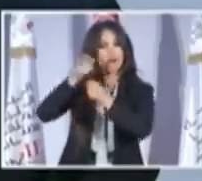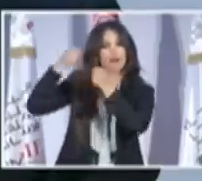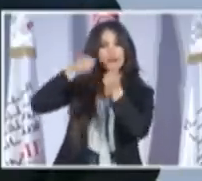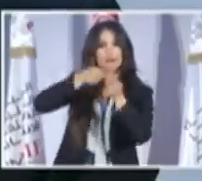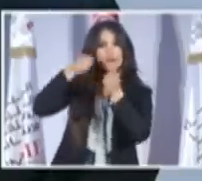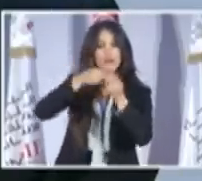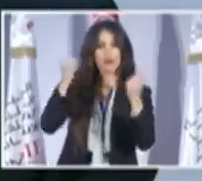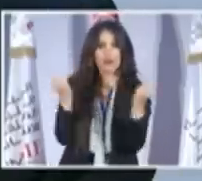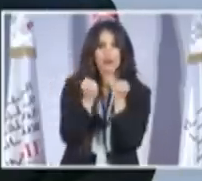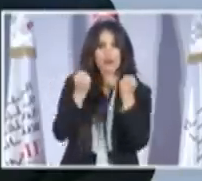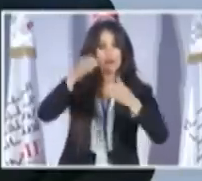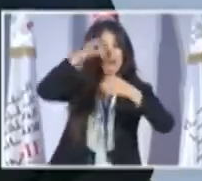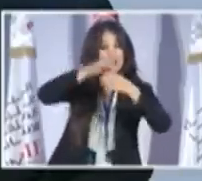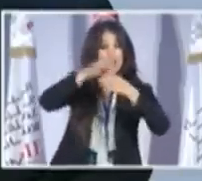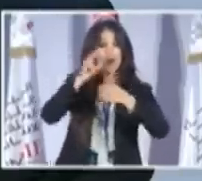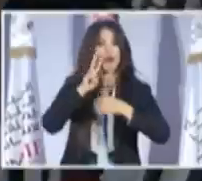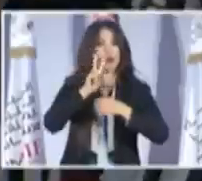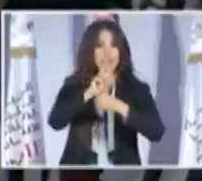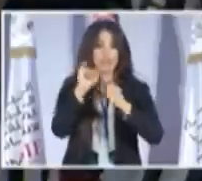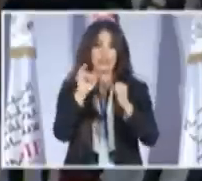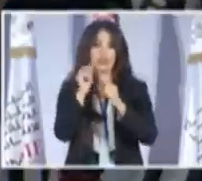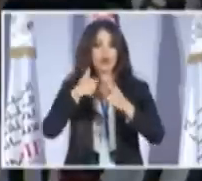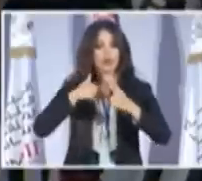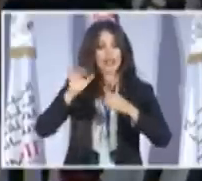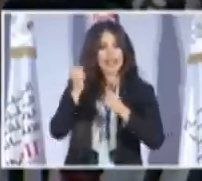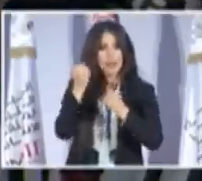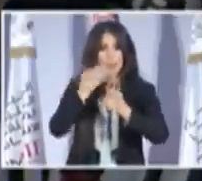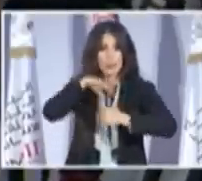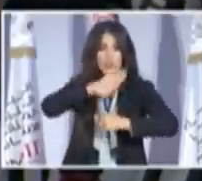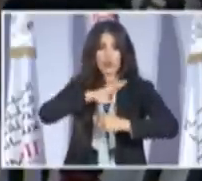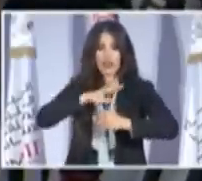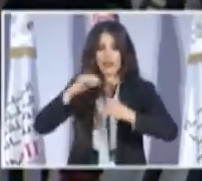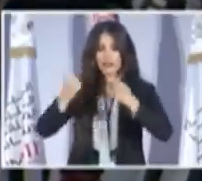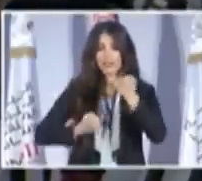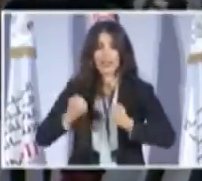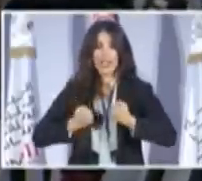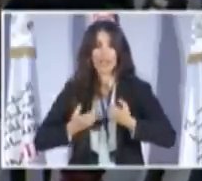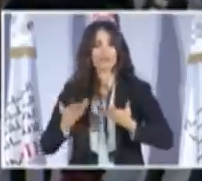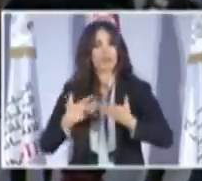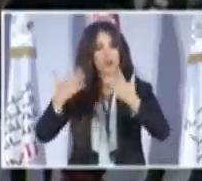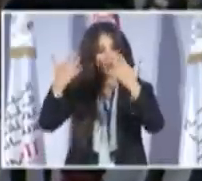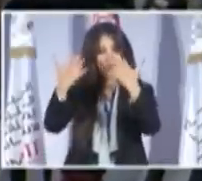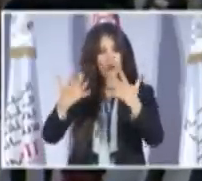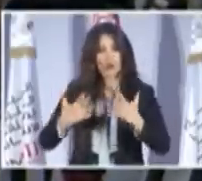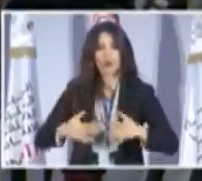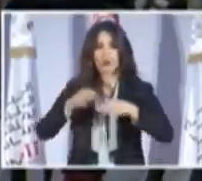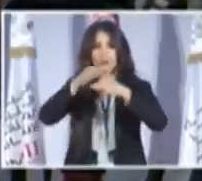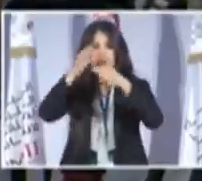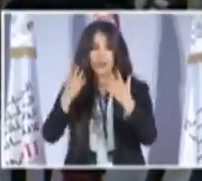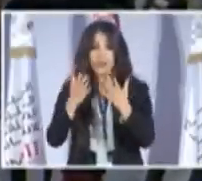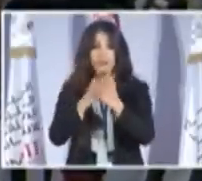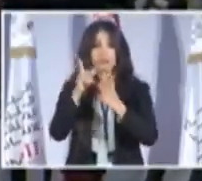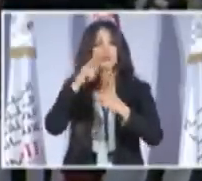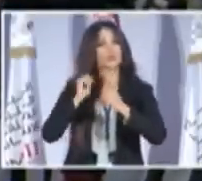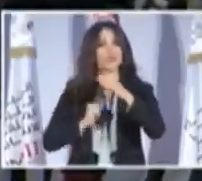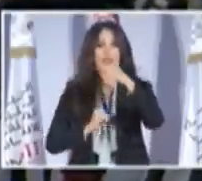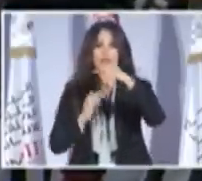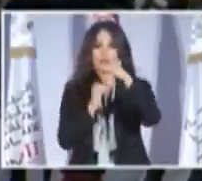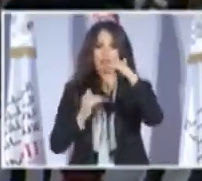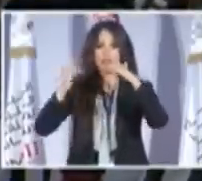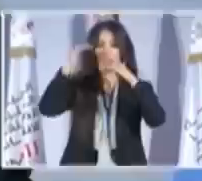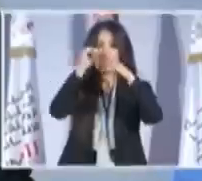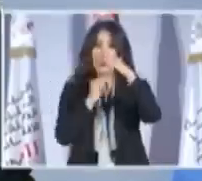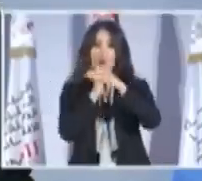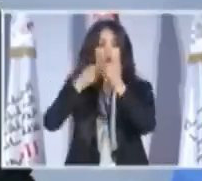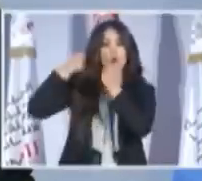منها الرقابه لاحقه لدائره المحاسبات وفي صوره تجاوز السقف اه ب مثلا خمسه وعشرين بالمائه